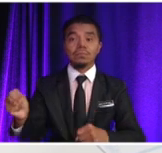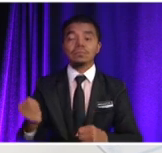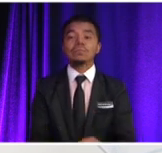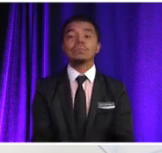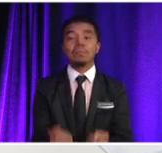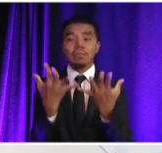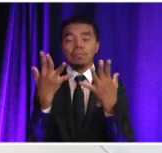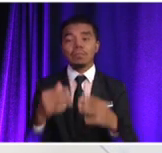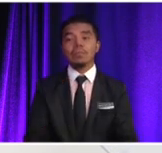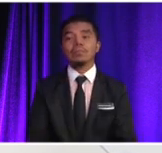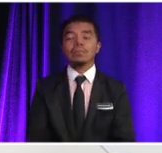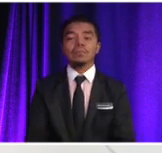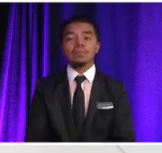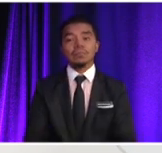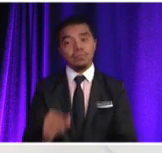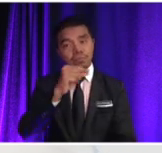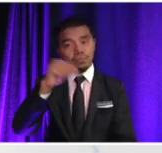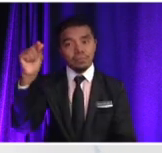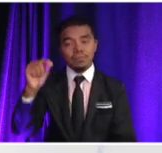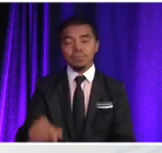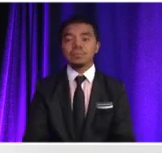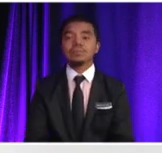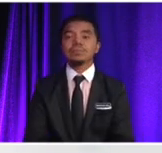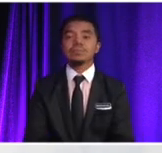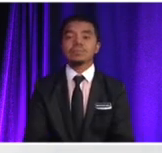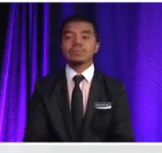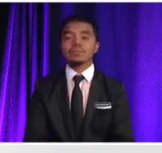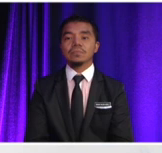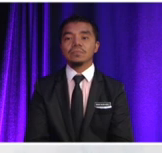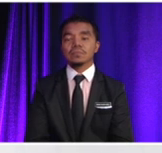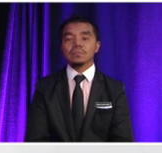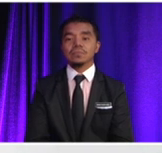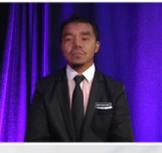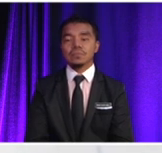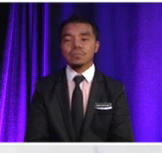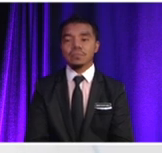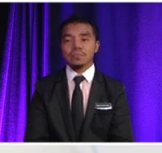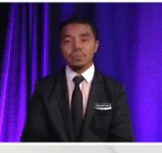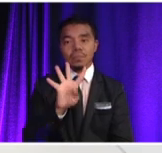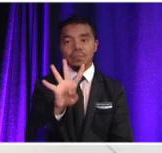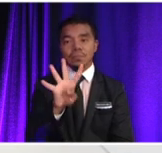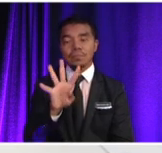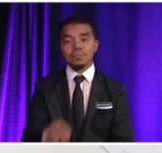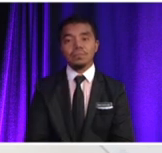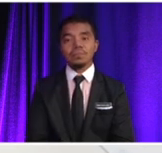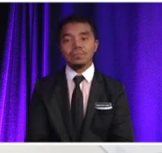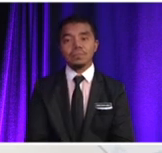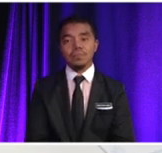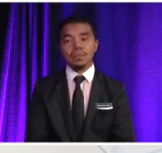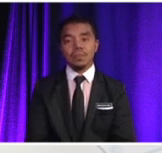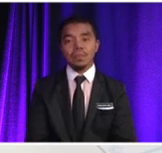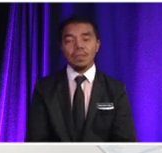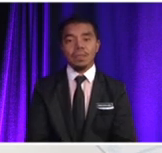negara betul 3 meningkatkan impor negara salah tempat penawaran melebihi